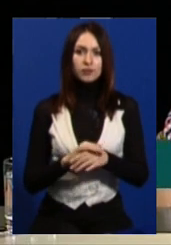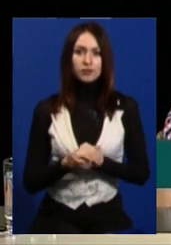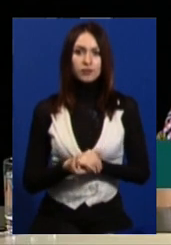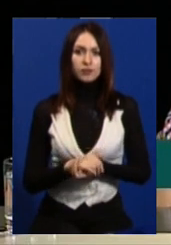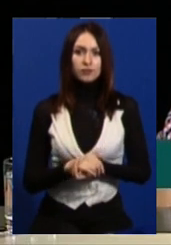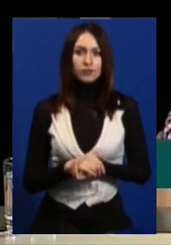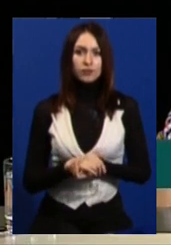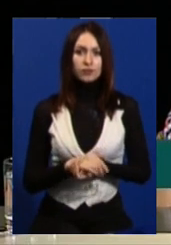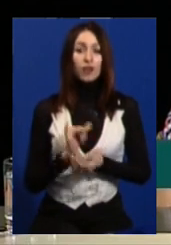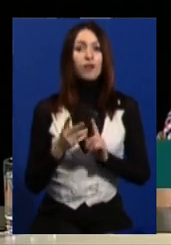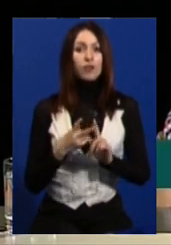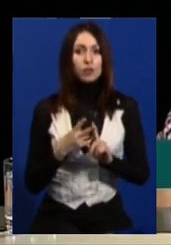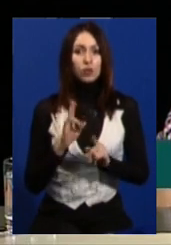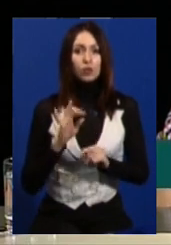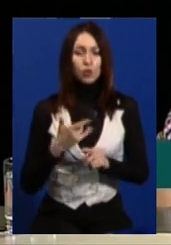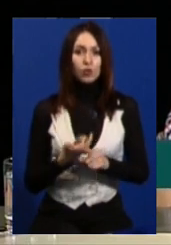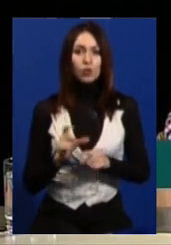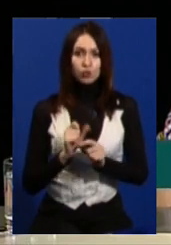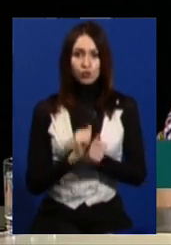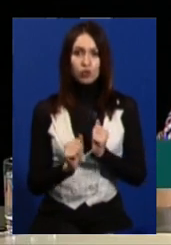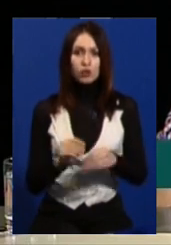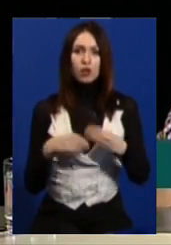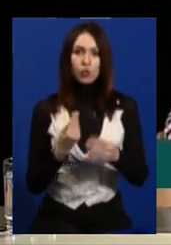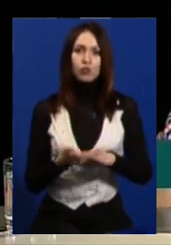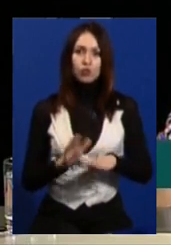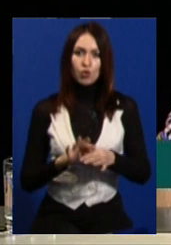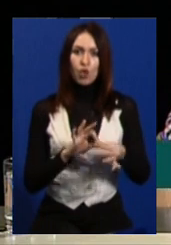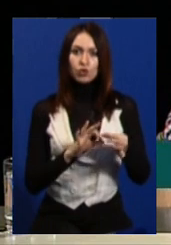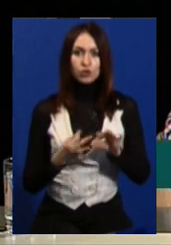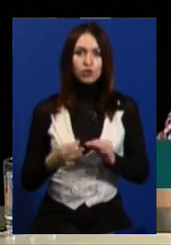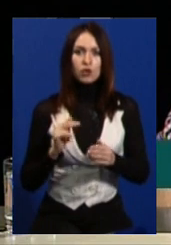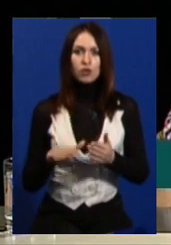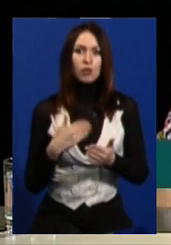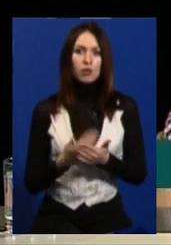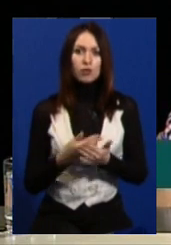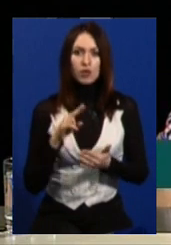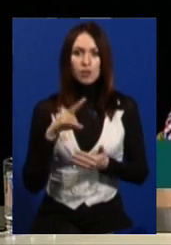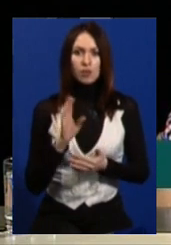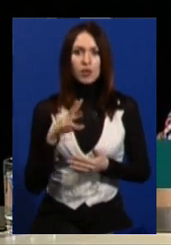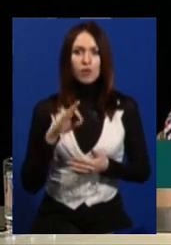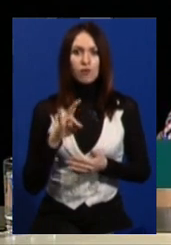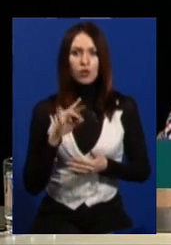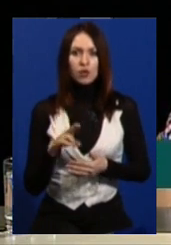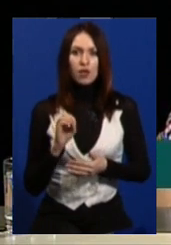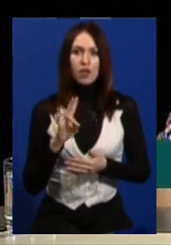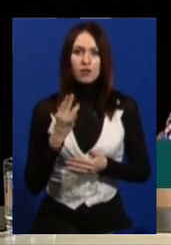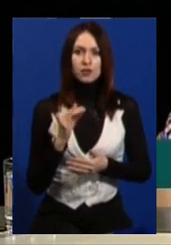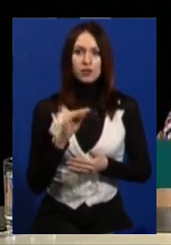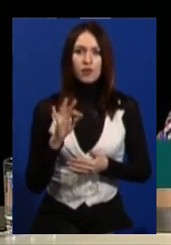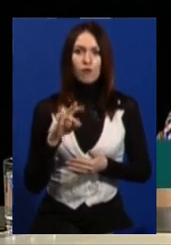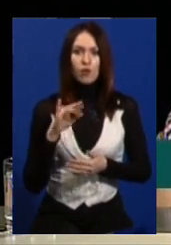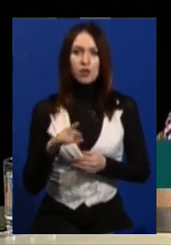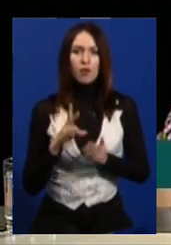И, во-вторых, корь достаточно часто дает тяжелые осложнения по типу пневмонии, энцефалитов, это повреждение нервной